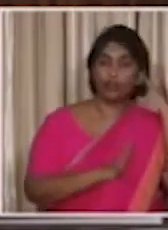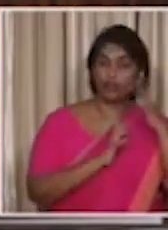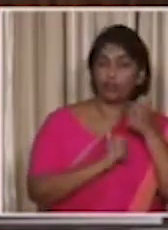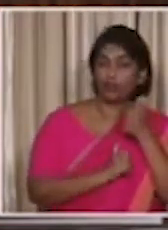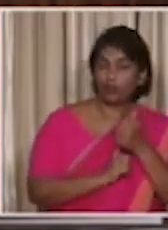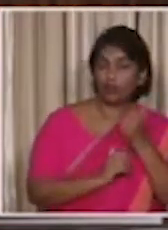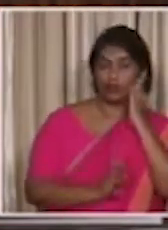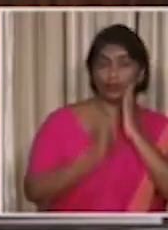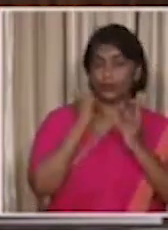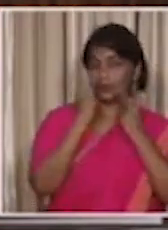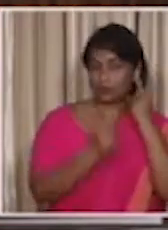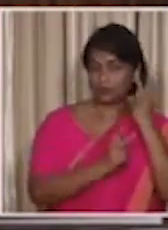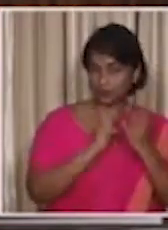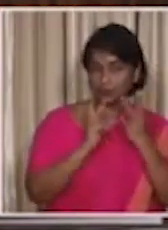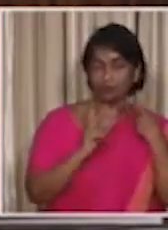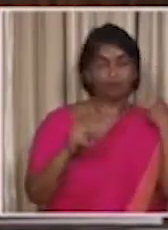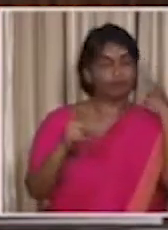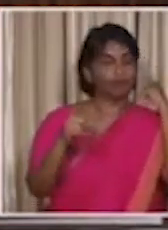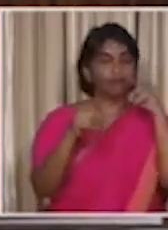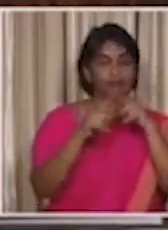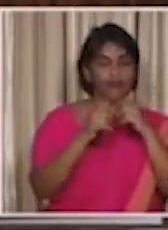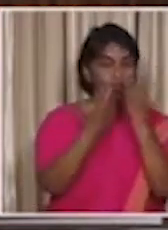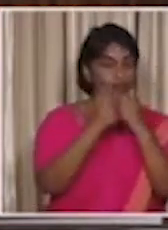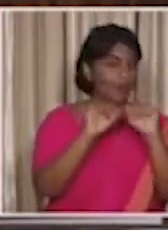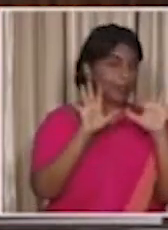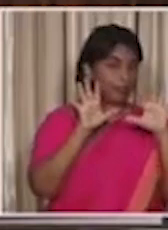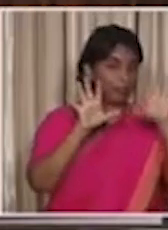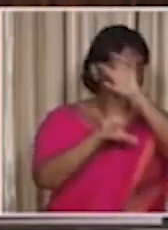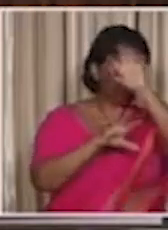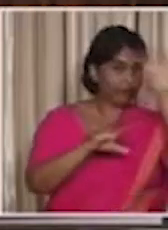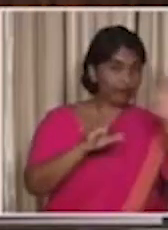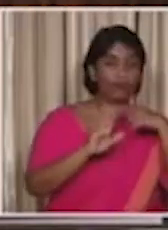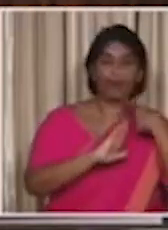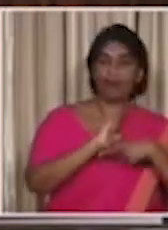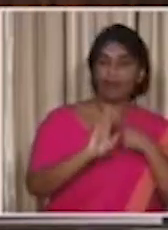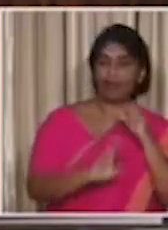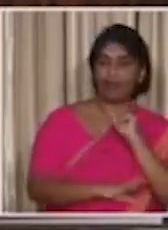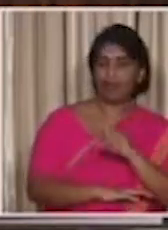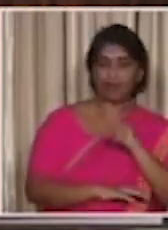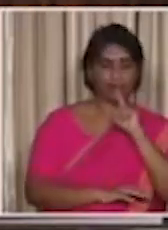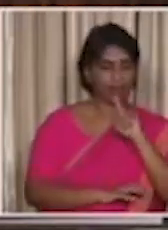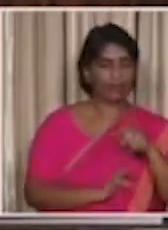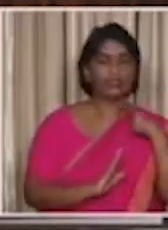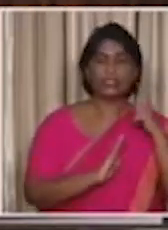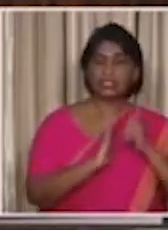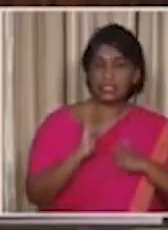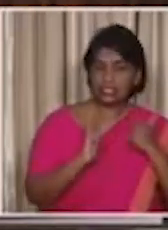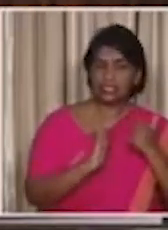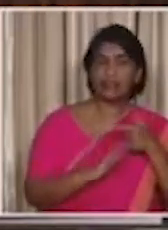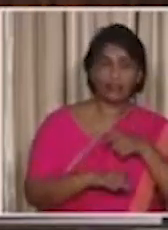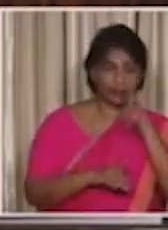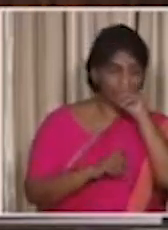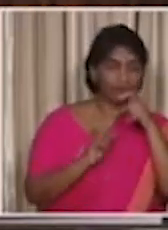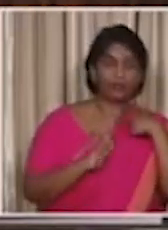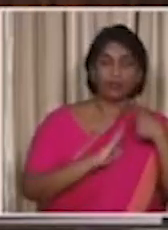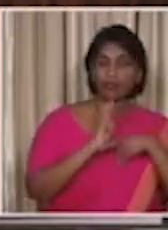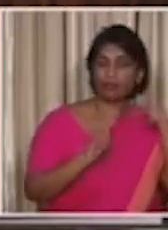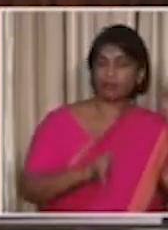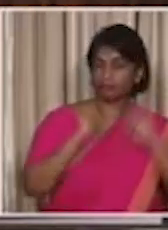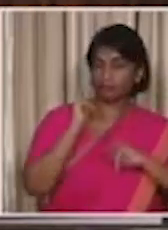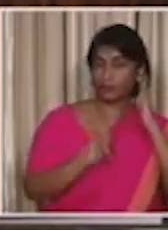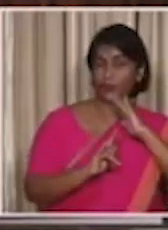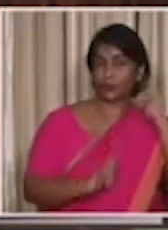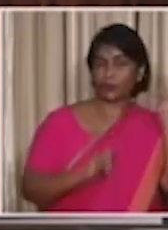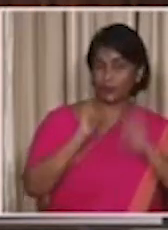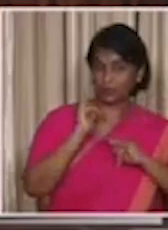හොඳම සංචාරක ගමනාන්ත 10ක් අතර ලංකාව නම් කෙරුණා. මේ ජනවාරි මාසේ ලංකාවට